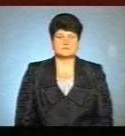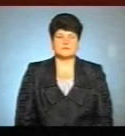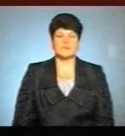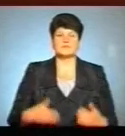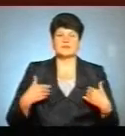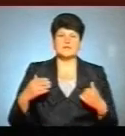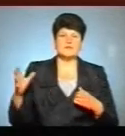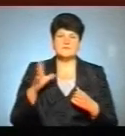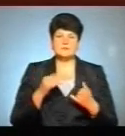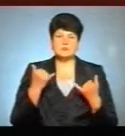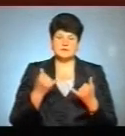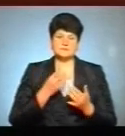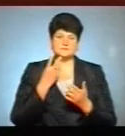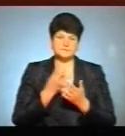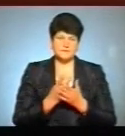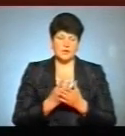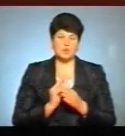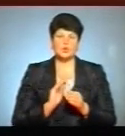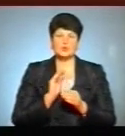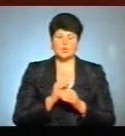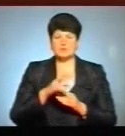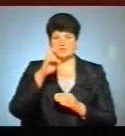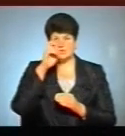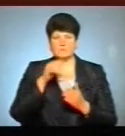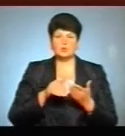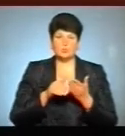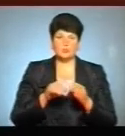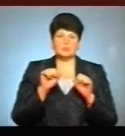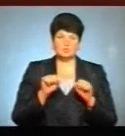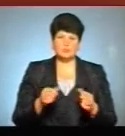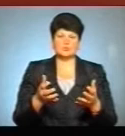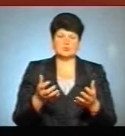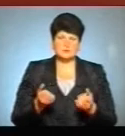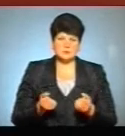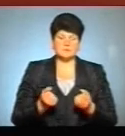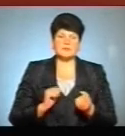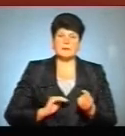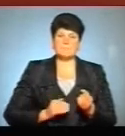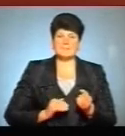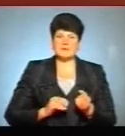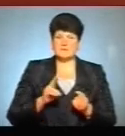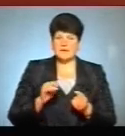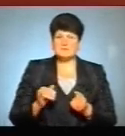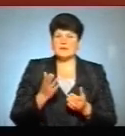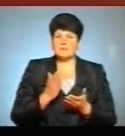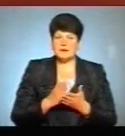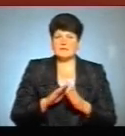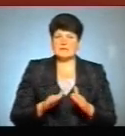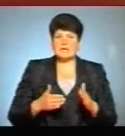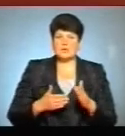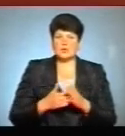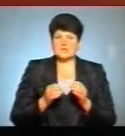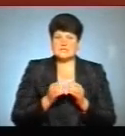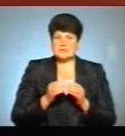Мої вітання всім, хто зараз з нами. Додаткову державну допомогу можуть отримати фізичні особи-підприємці, які мають дітей до 10 років,